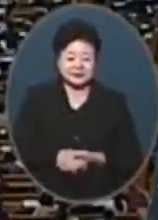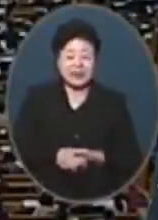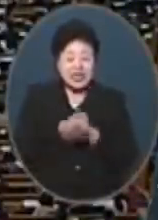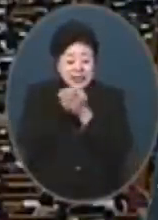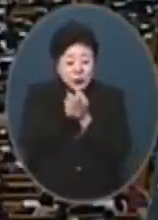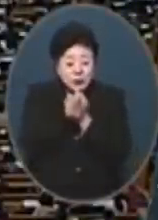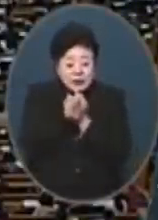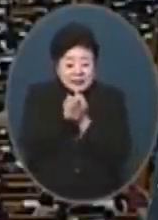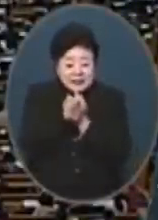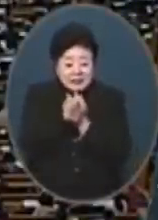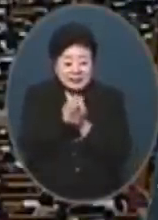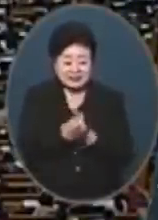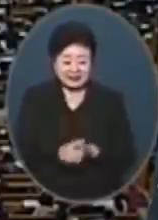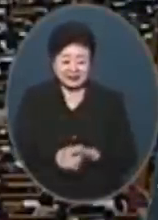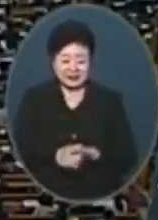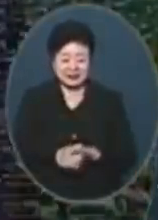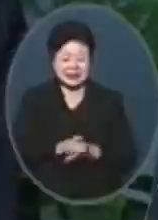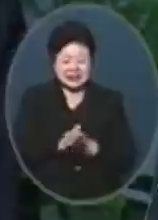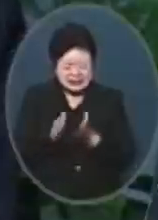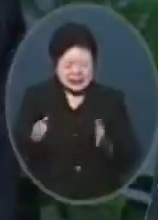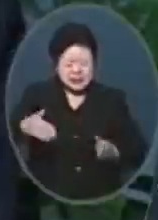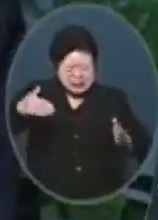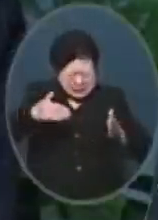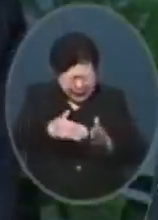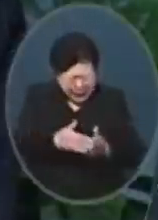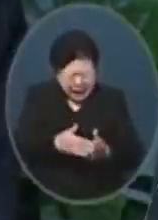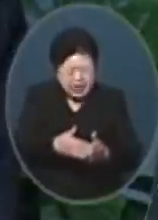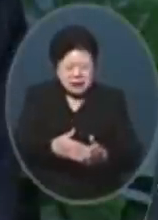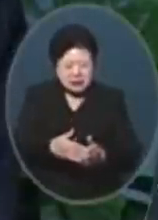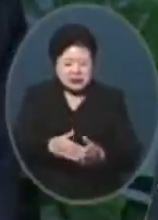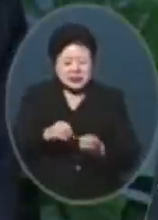기도를 시작했으면 끝장을 봐요.